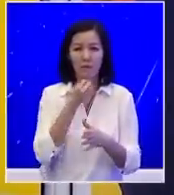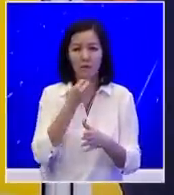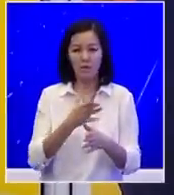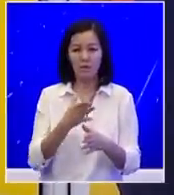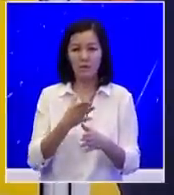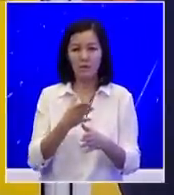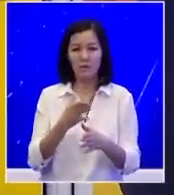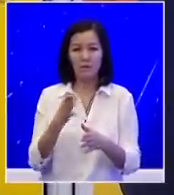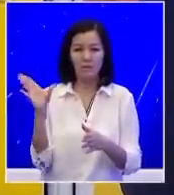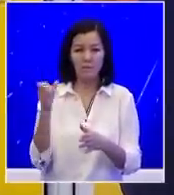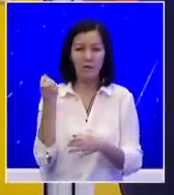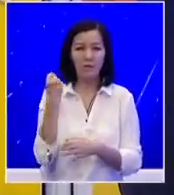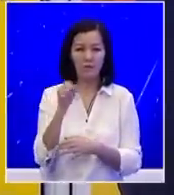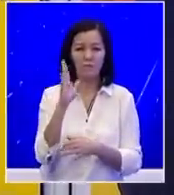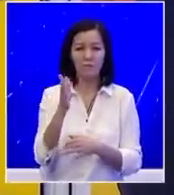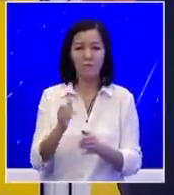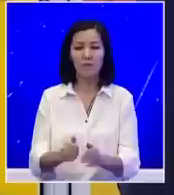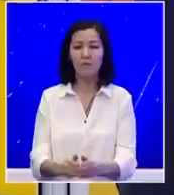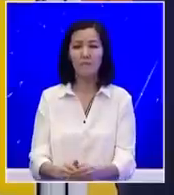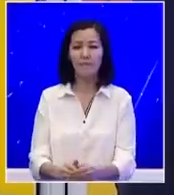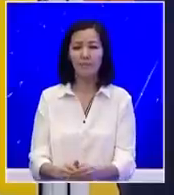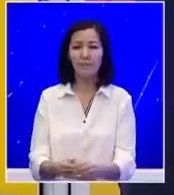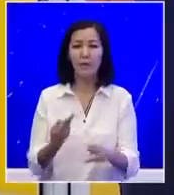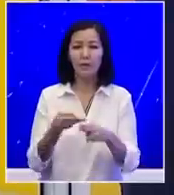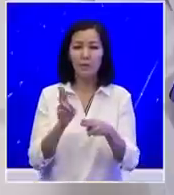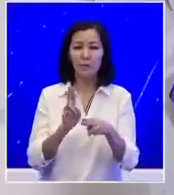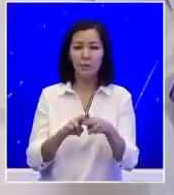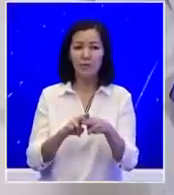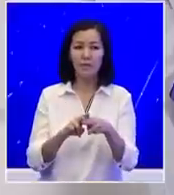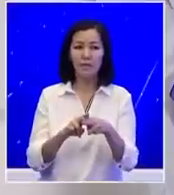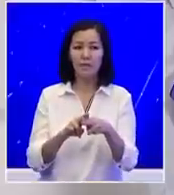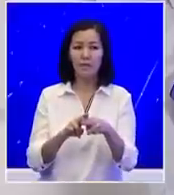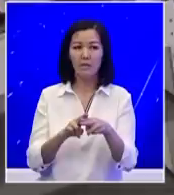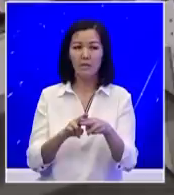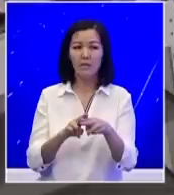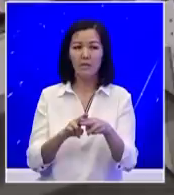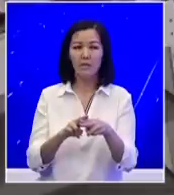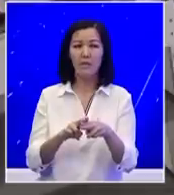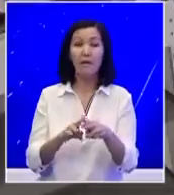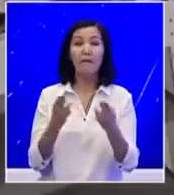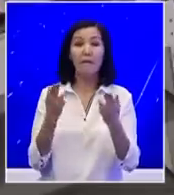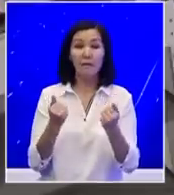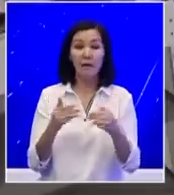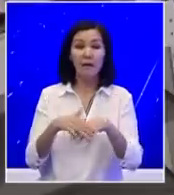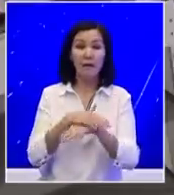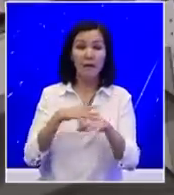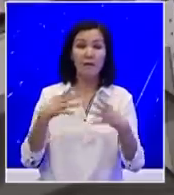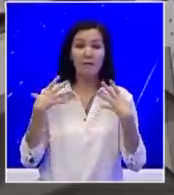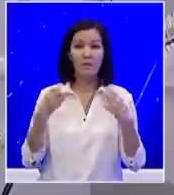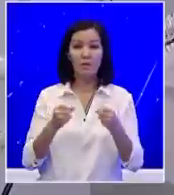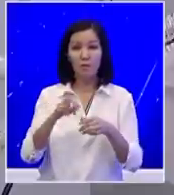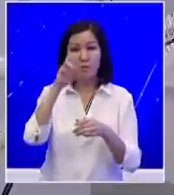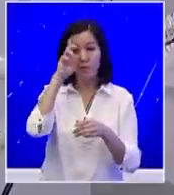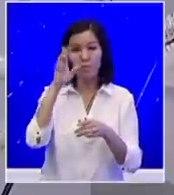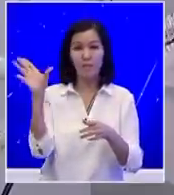есен тез шығып кетеміз бәріміз. Сондықтан баршаңызға табыс тілеймін. Иә, ұлт саулығы үшін үкіметте аянып